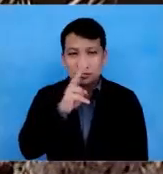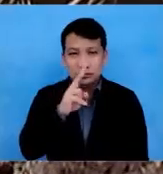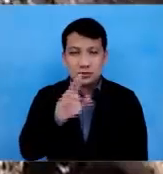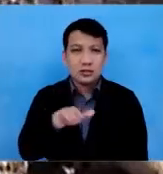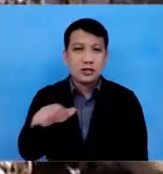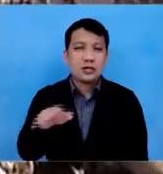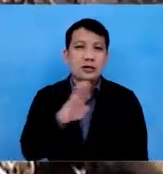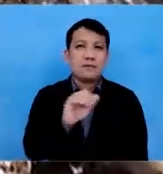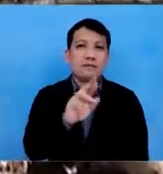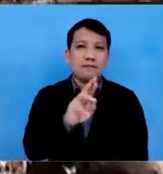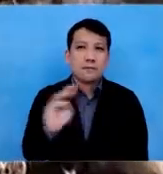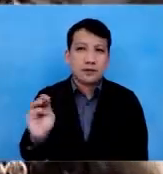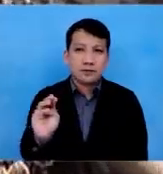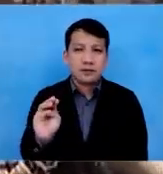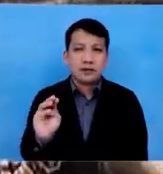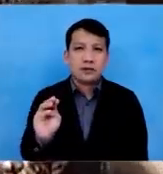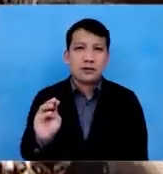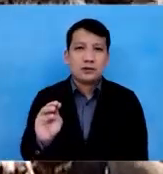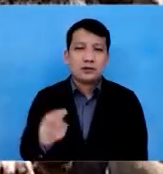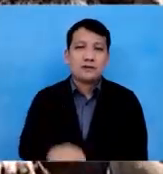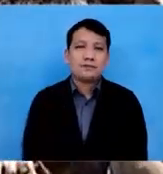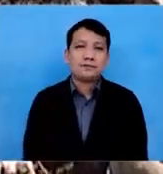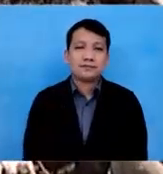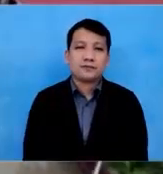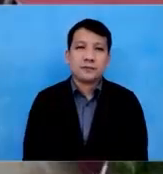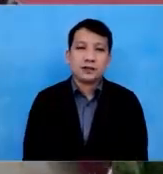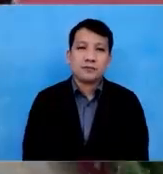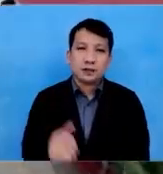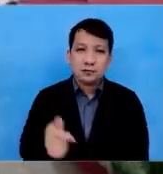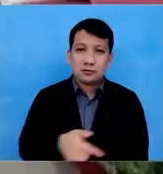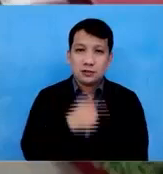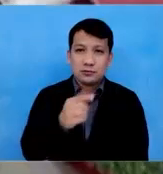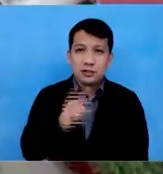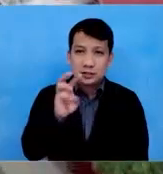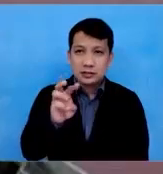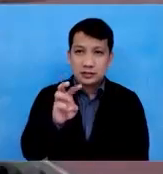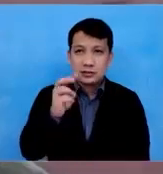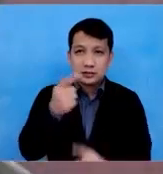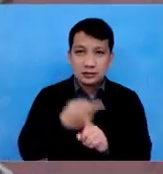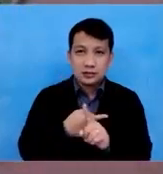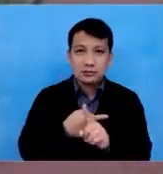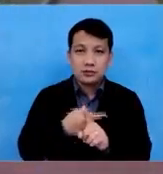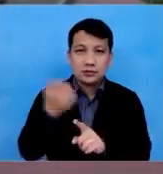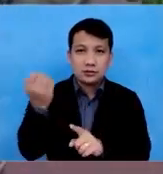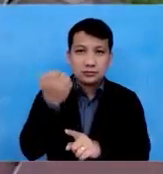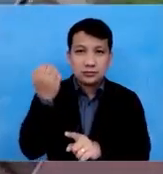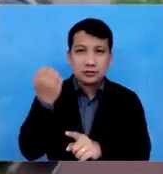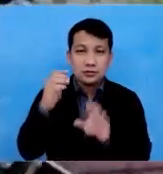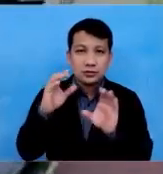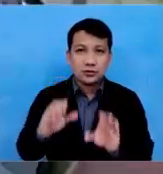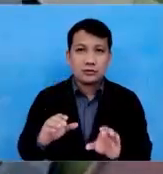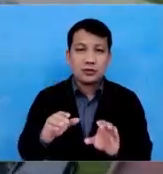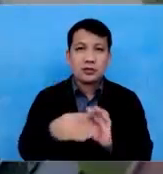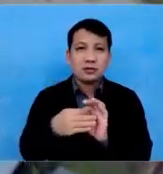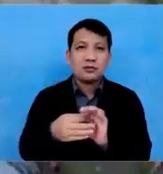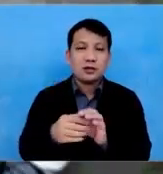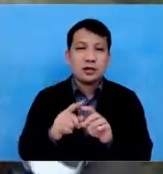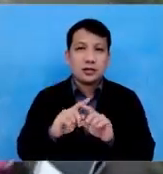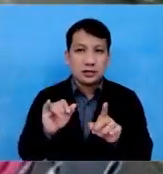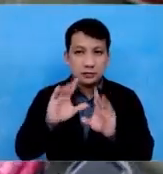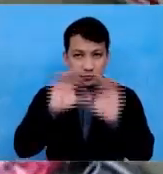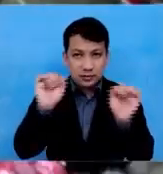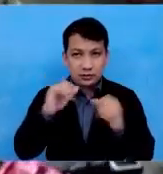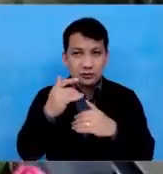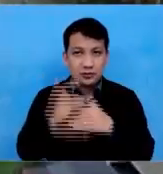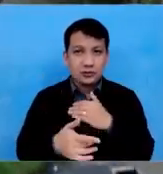Autonomous Region in Muslim Mindanao. Magtatagal ng 6 na buwan ng state of calamity, maliban na lamang kung bawiin ng Pangulo ng mas maaga.